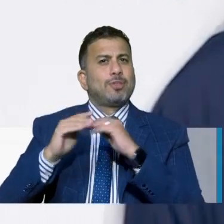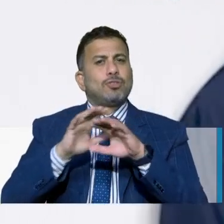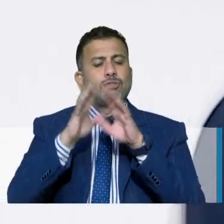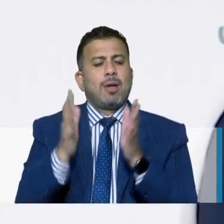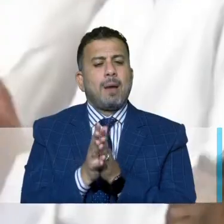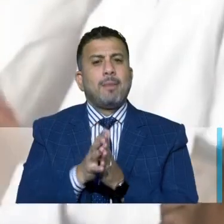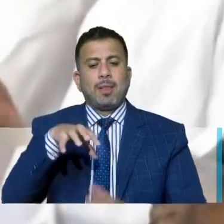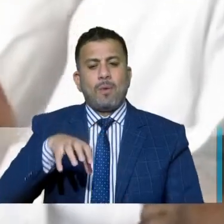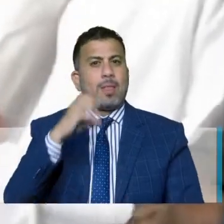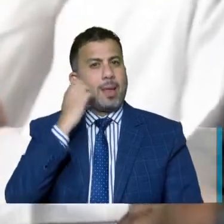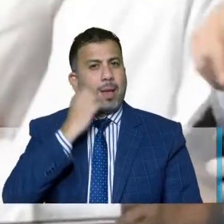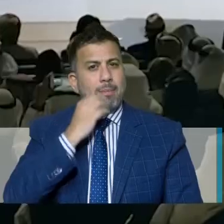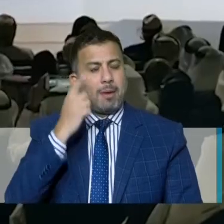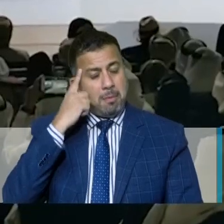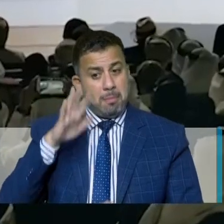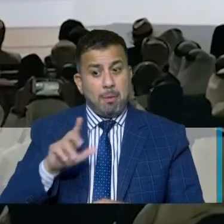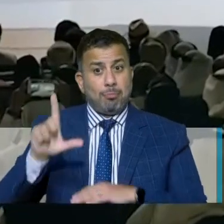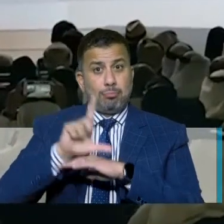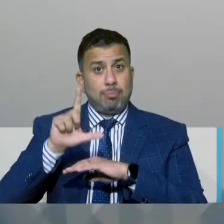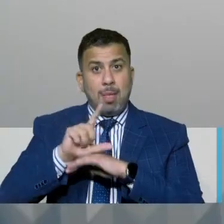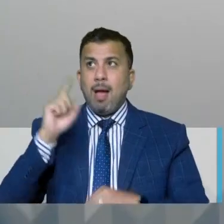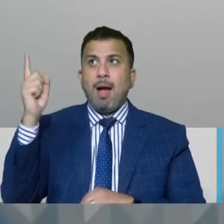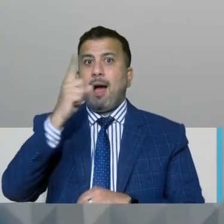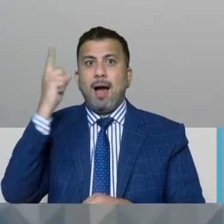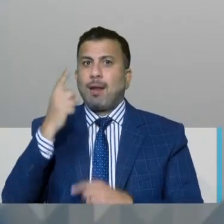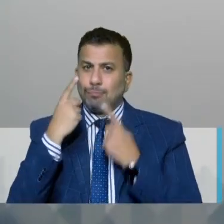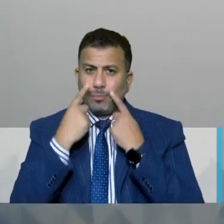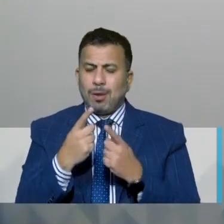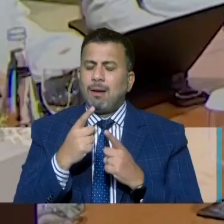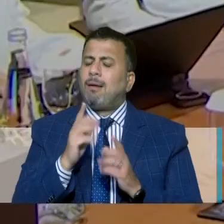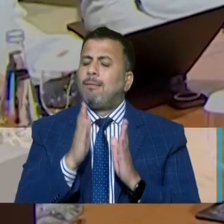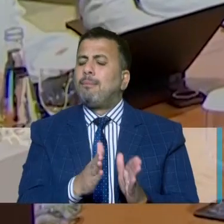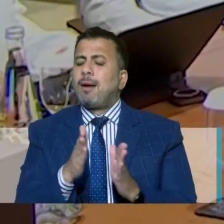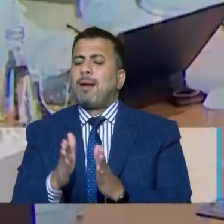دوله الامارات ويرسخ ريادتها عالميا في كافه المجالات